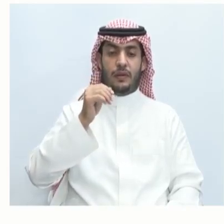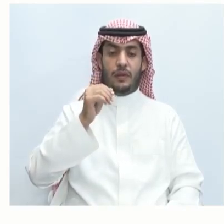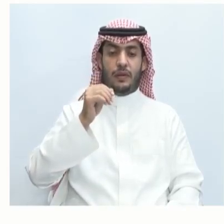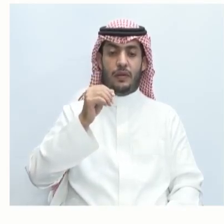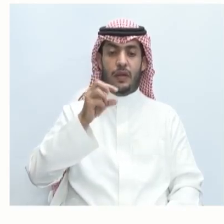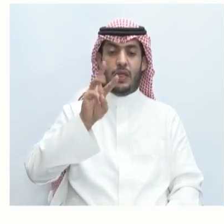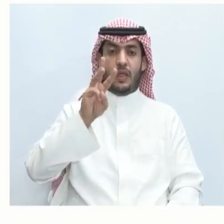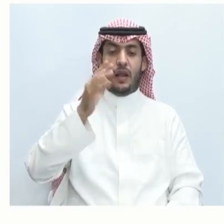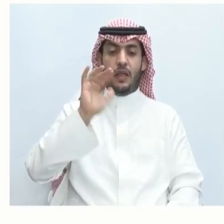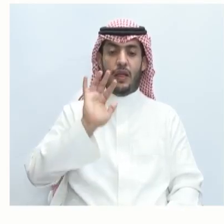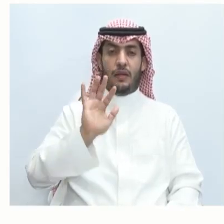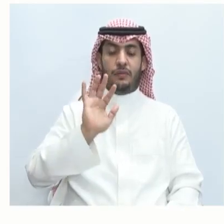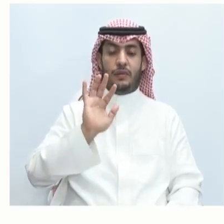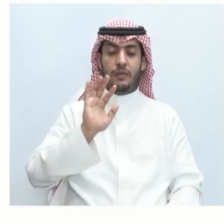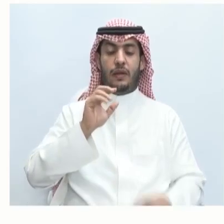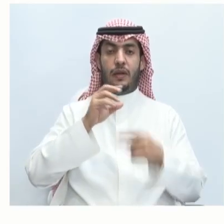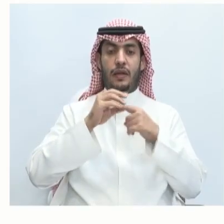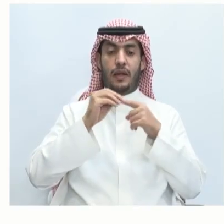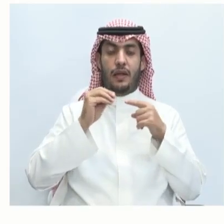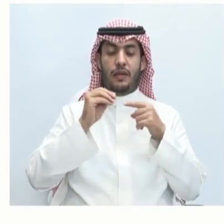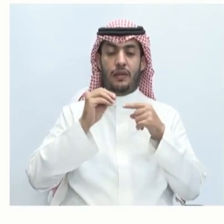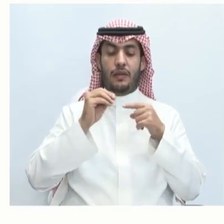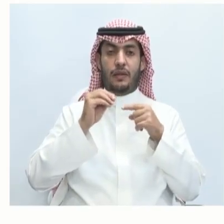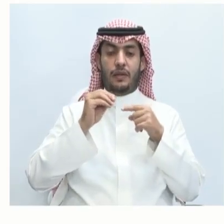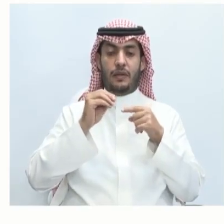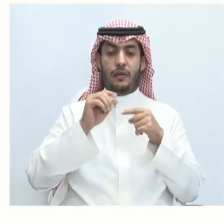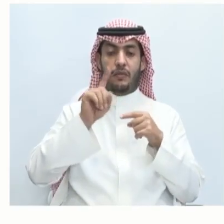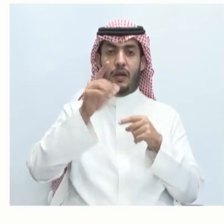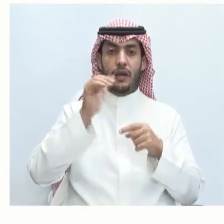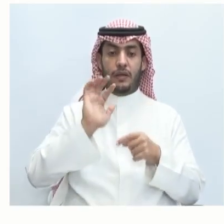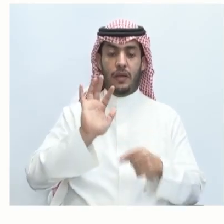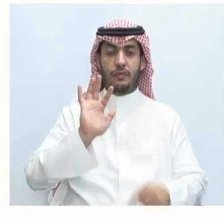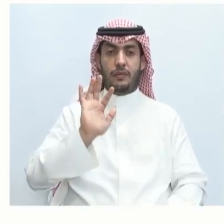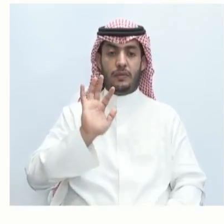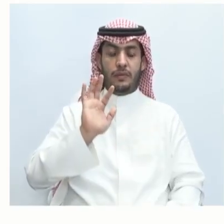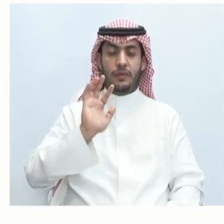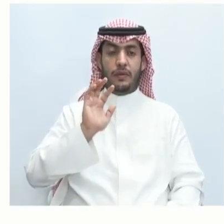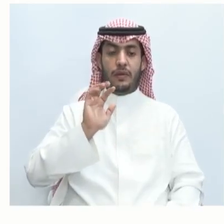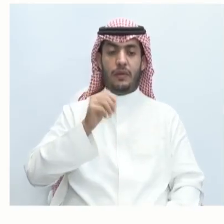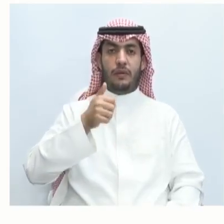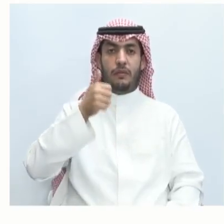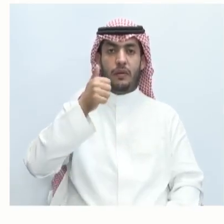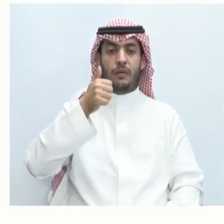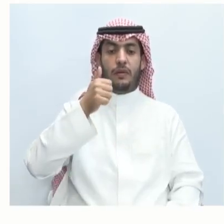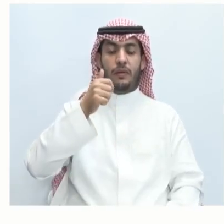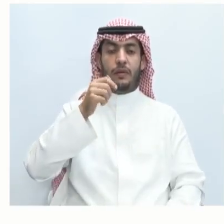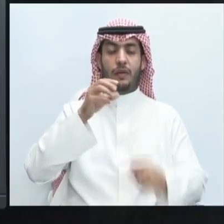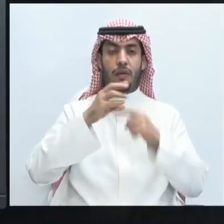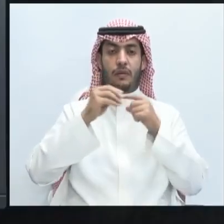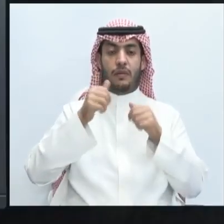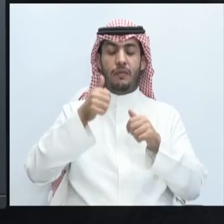التاليه اقول ثلاثه اخماس مطروحا منها خمس هل نستطيع ابنائي بناتي ان نطرح